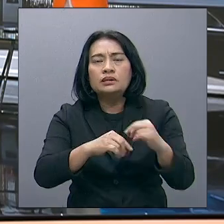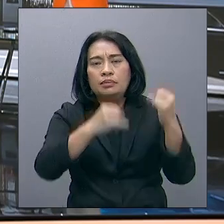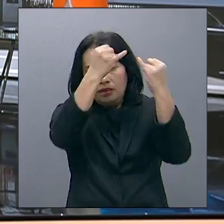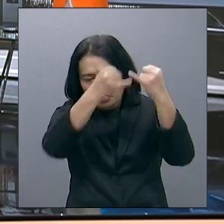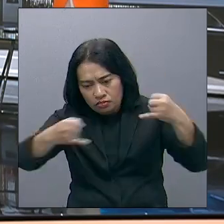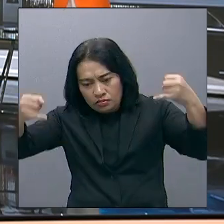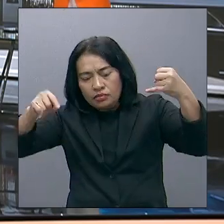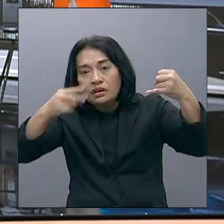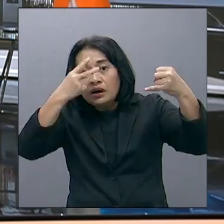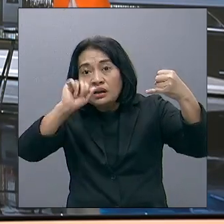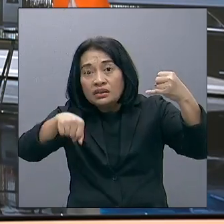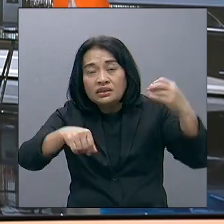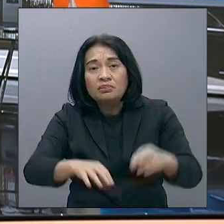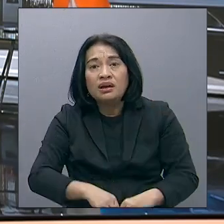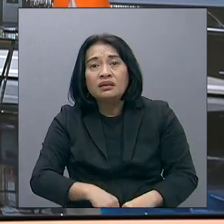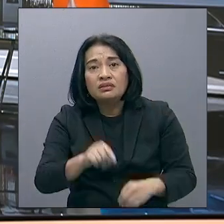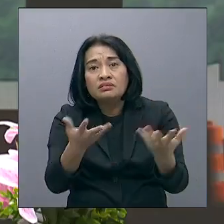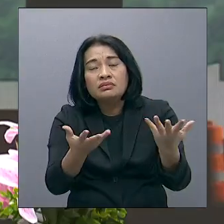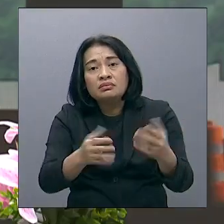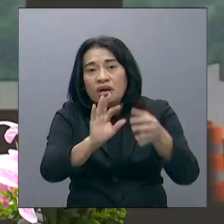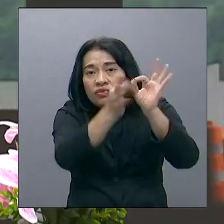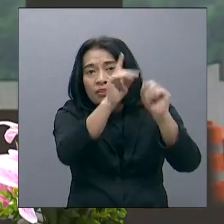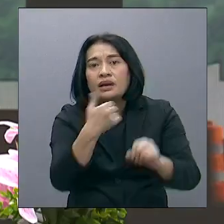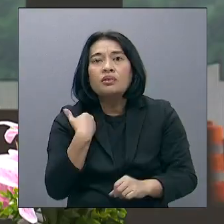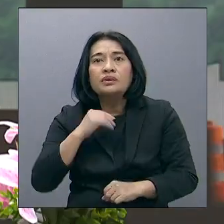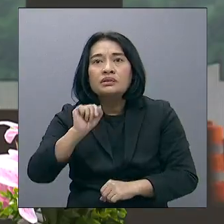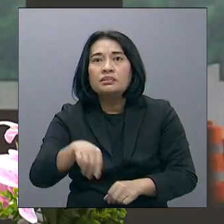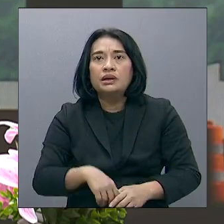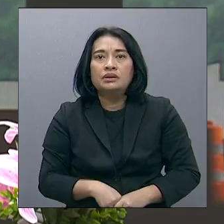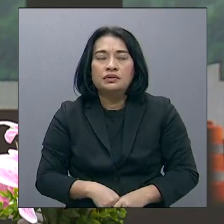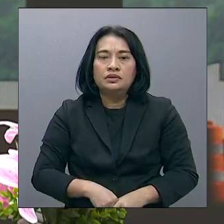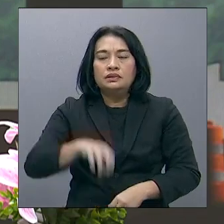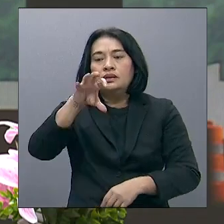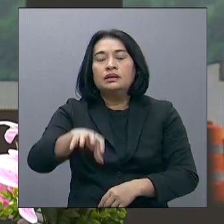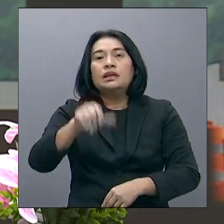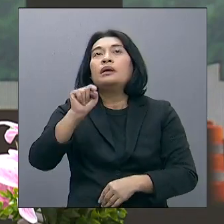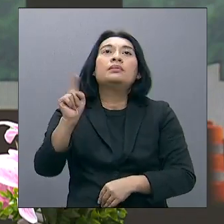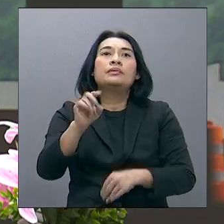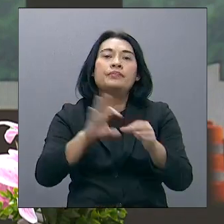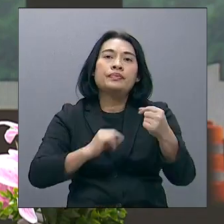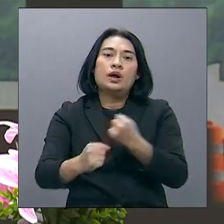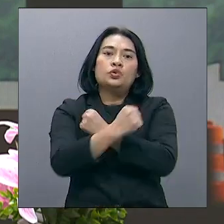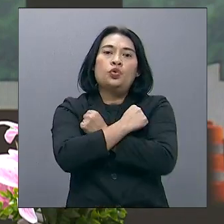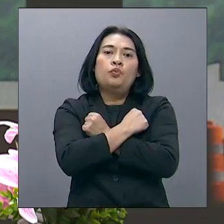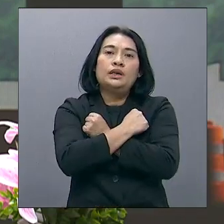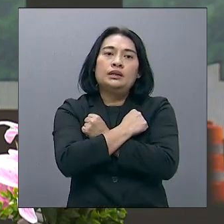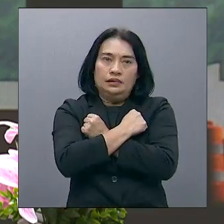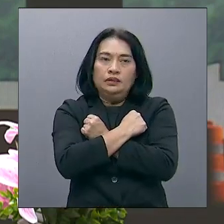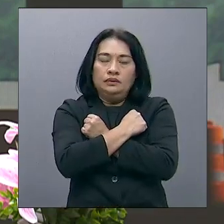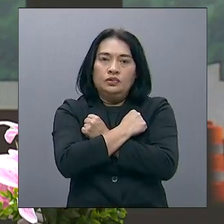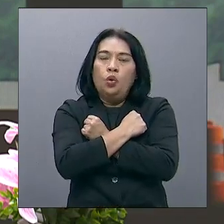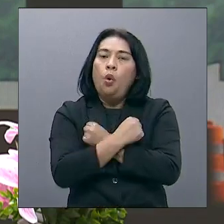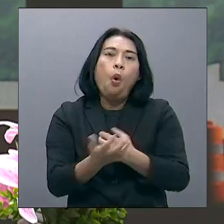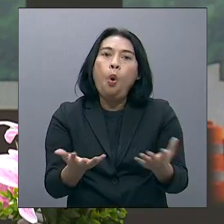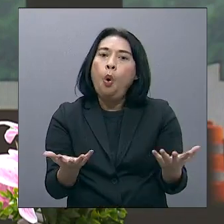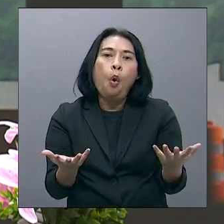บบางครั้งเกิดไฟไ้ด้นะคะเคยเจอครับ คือย่ดในเมือเลยนะขอพูดหนอยแถว เสนกบคุมวิทย์คือใหญ่แบบ